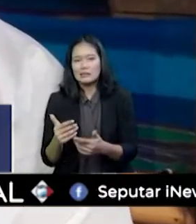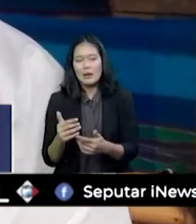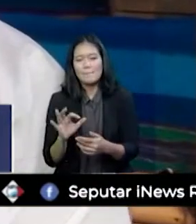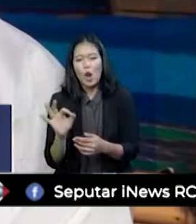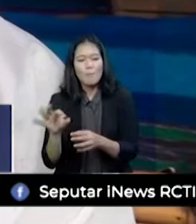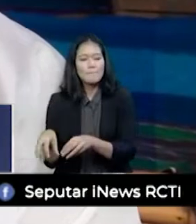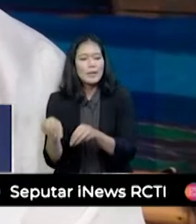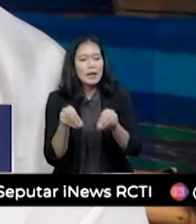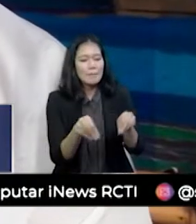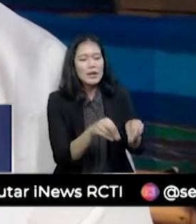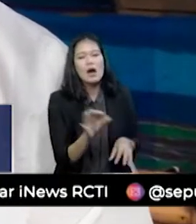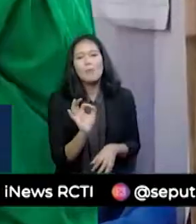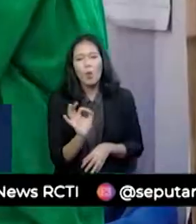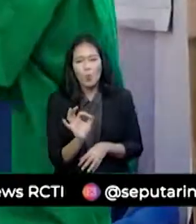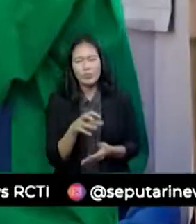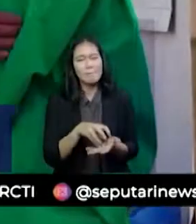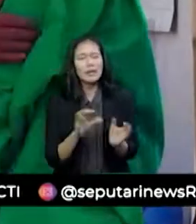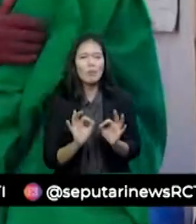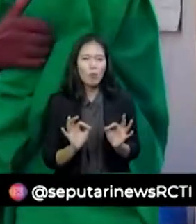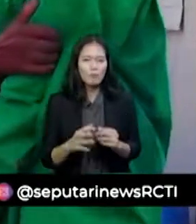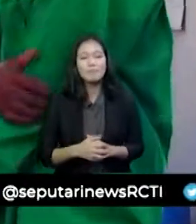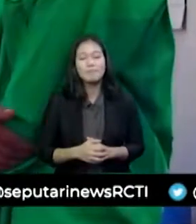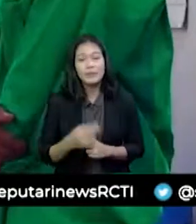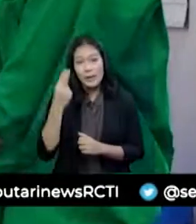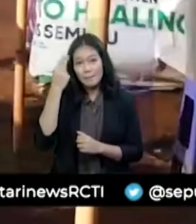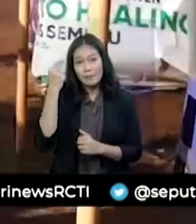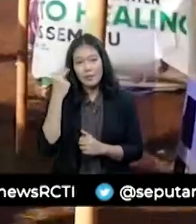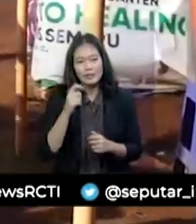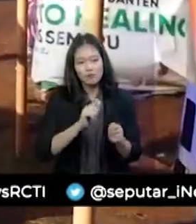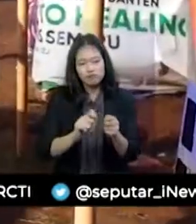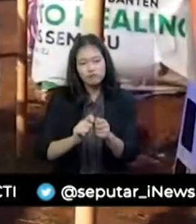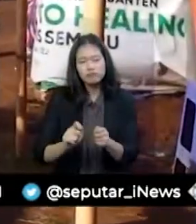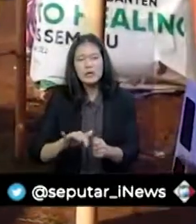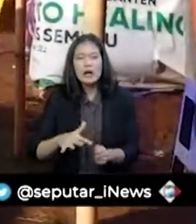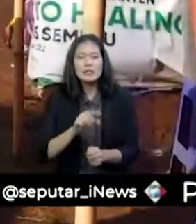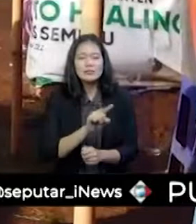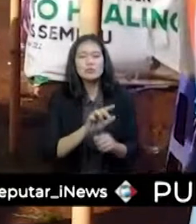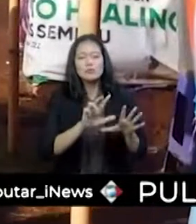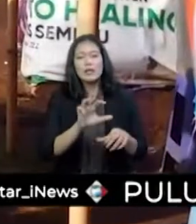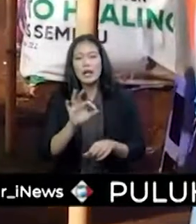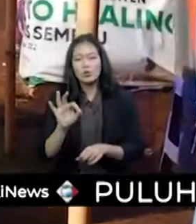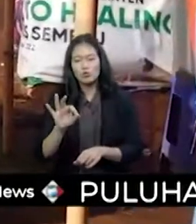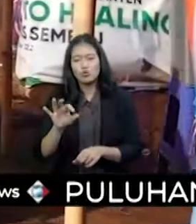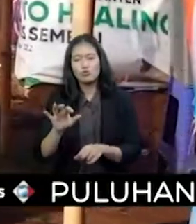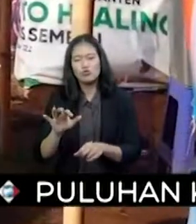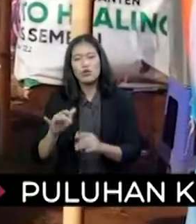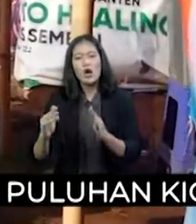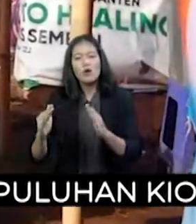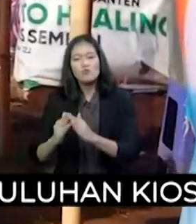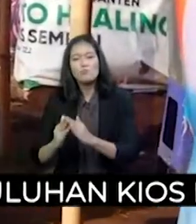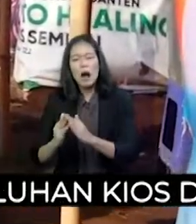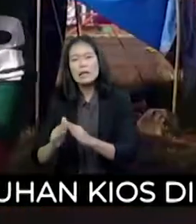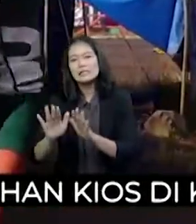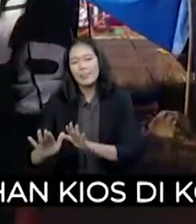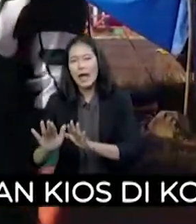oleh bupati. Pemerintah membangun sekitar 1.900 hunian sementara dan hunian tetap bagi para